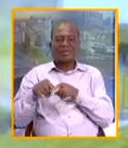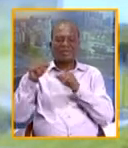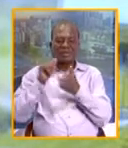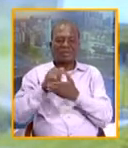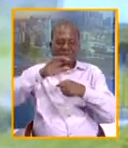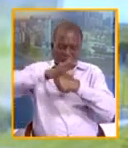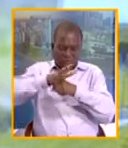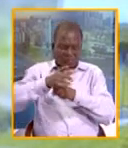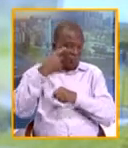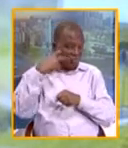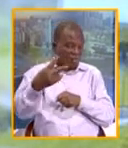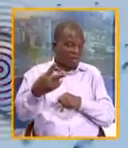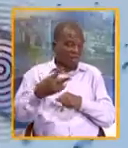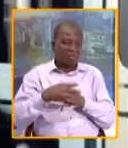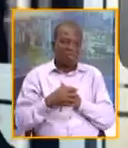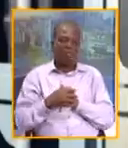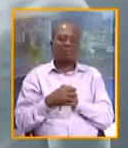de la pandémie